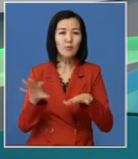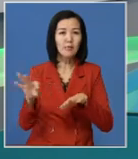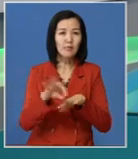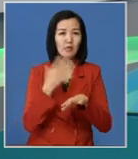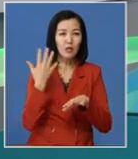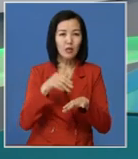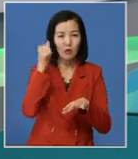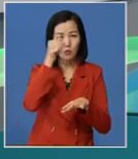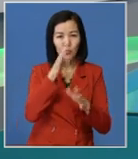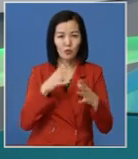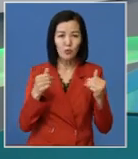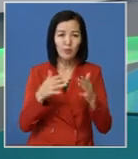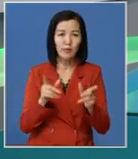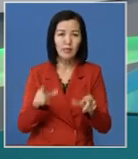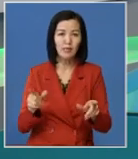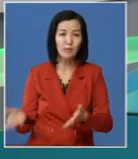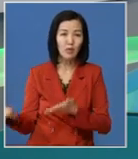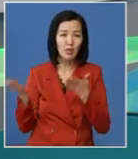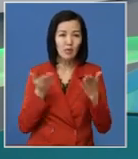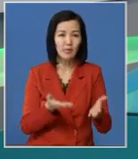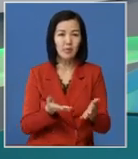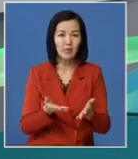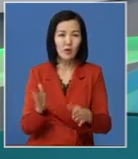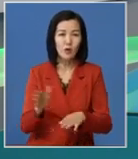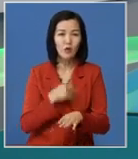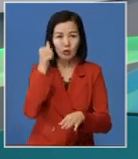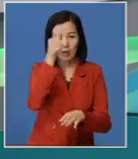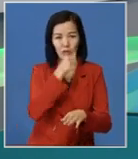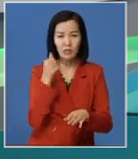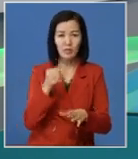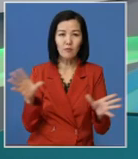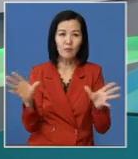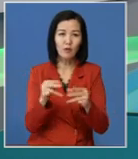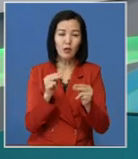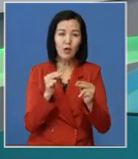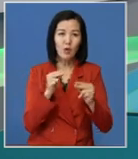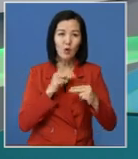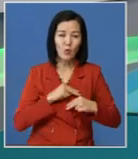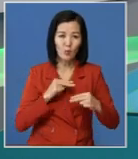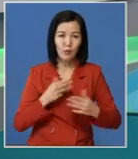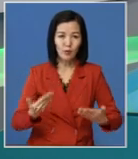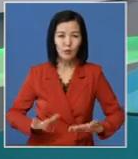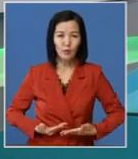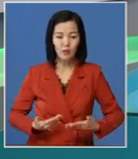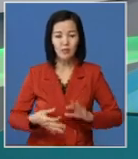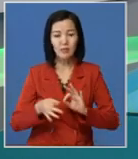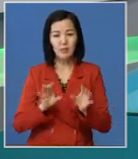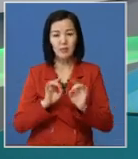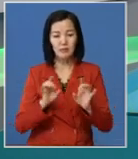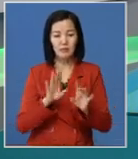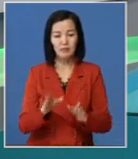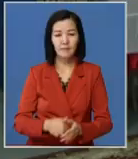ғасырдан асқан үлгілі отбасылар шақырылды. Олар ұзақ жылдар бойы шаңырақты шайқалтпай ұстаудың құпиясымен бөлісті. Тақырыпты тілші